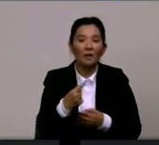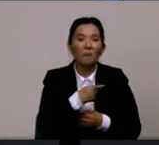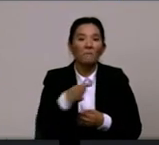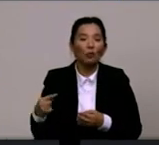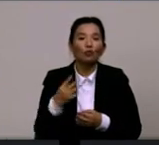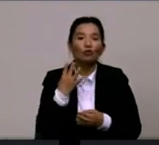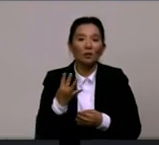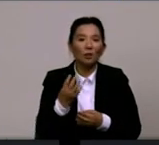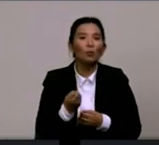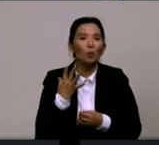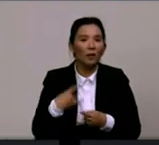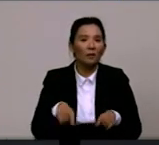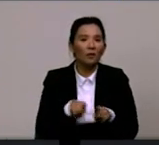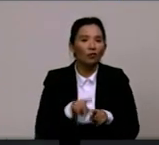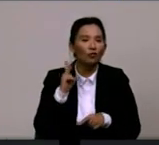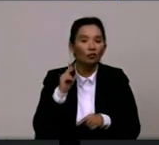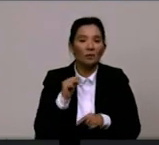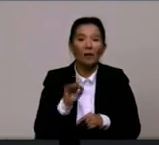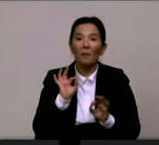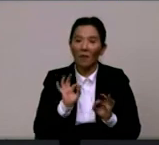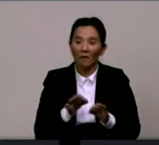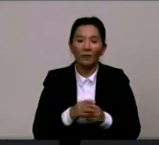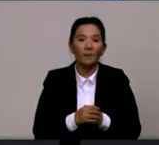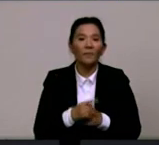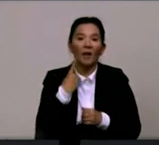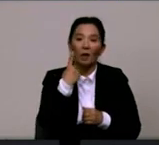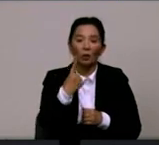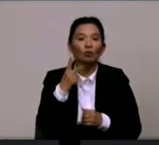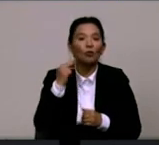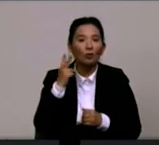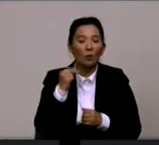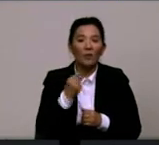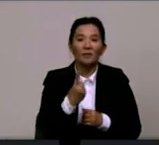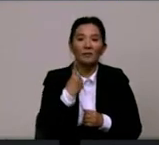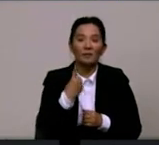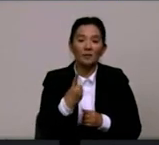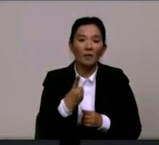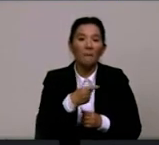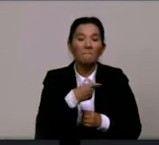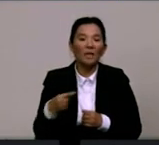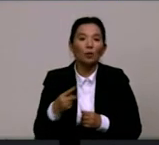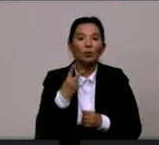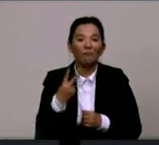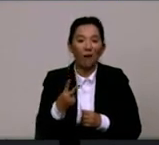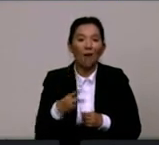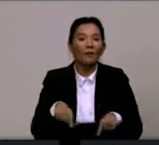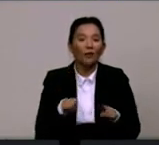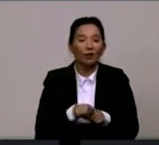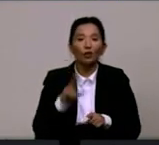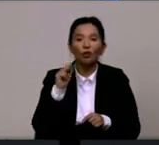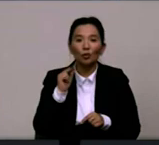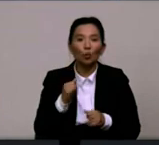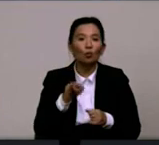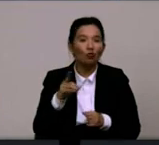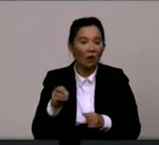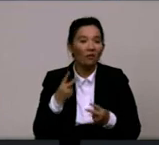Минус 4. Сколько таких чисел? Правильно, одно число, единица. Минус 2. Таких чисел